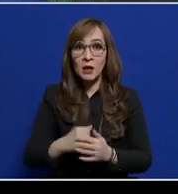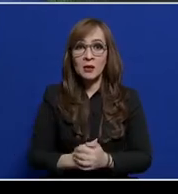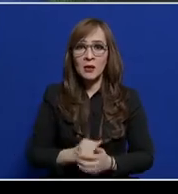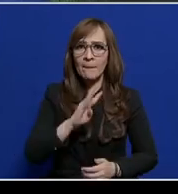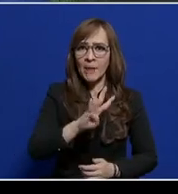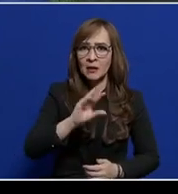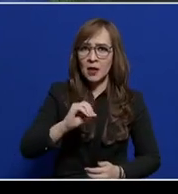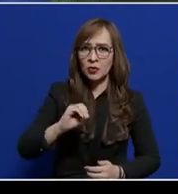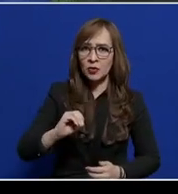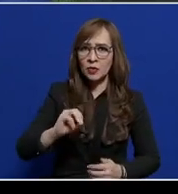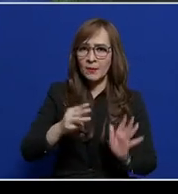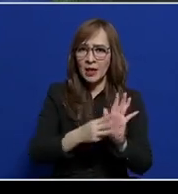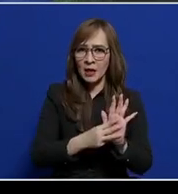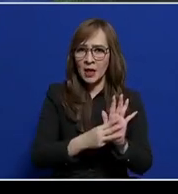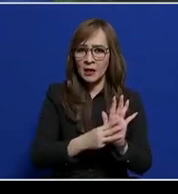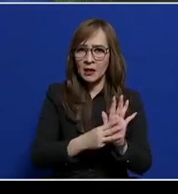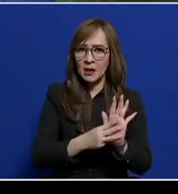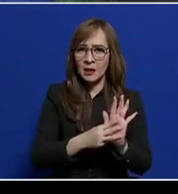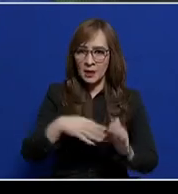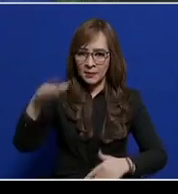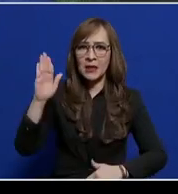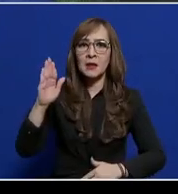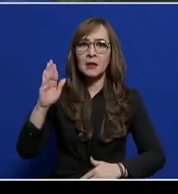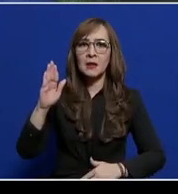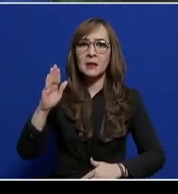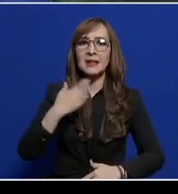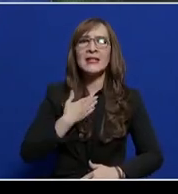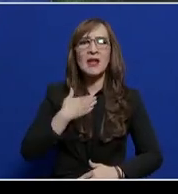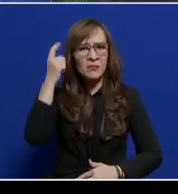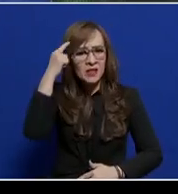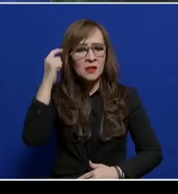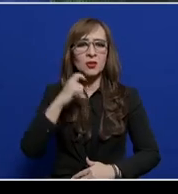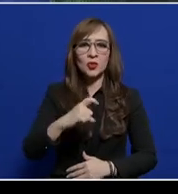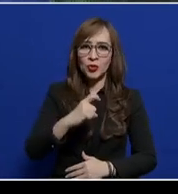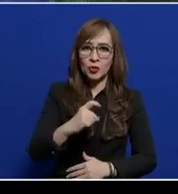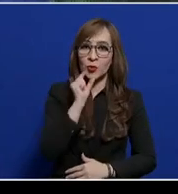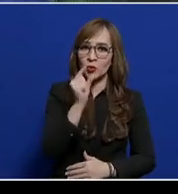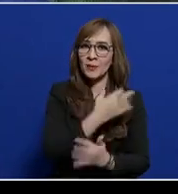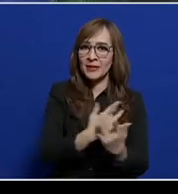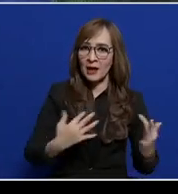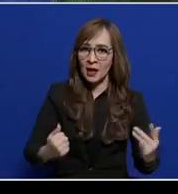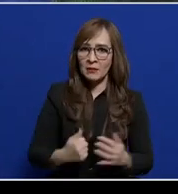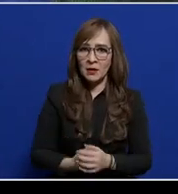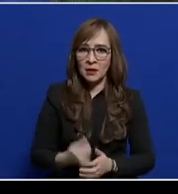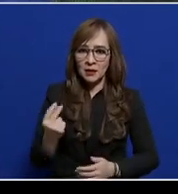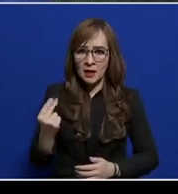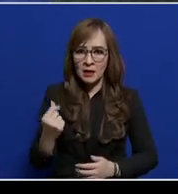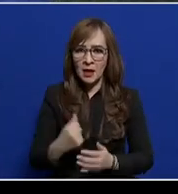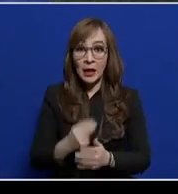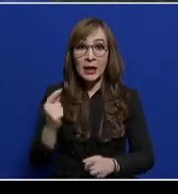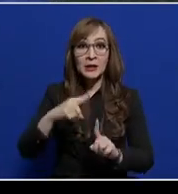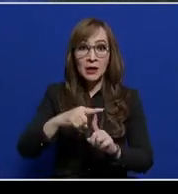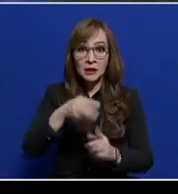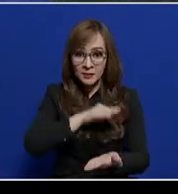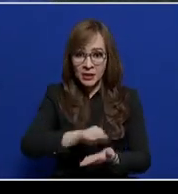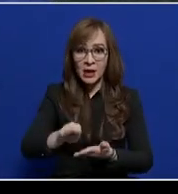1300000000 Syahrini masih cukup untuk masyarakat karena kenapa kami mengalokasikan dana rt-rt merupakan Garda terdepan